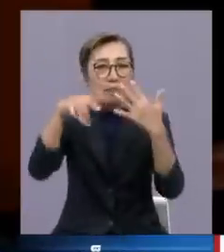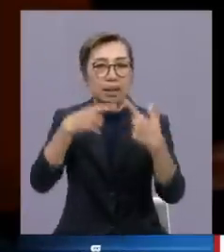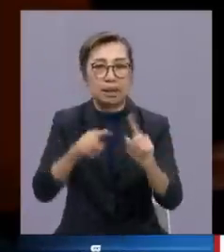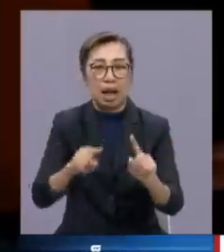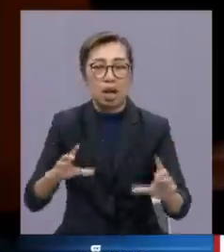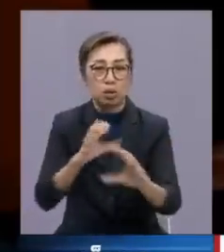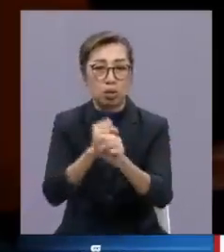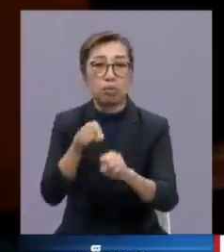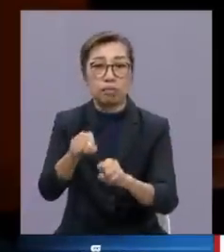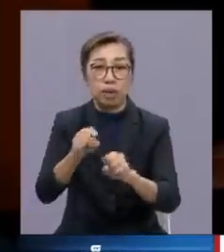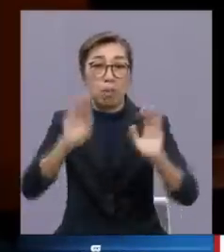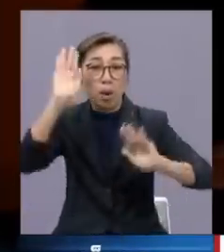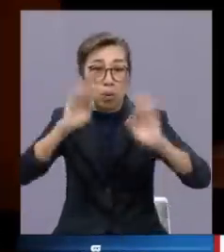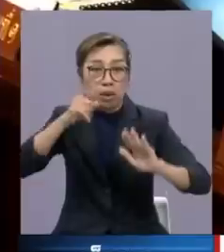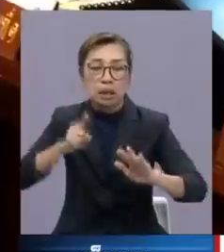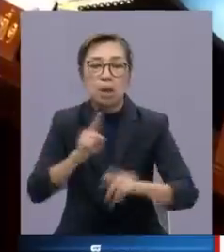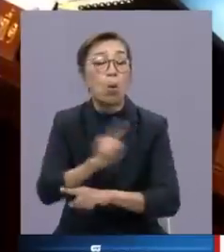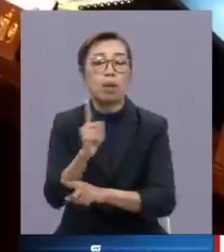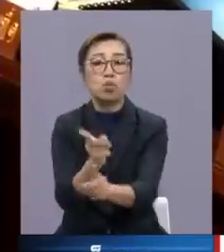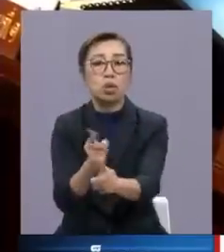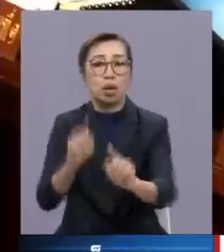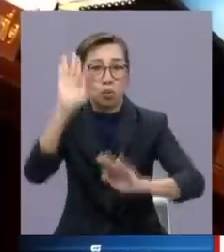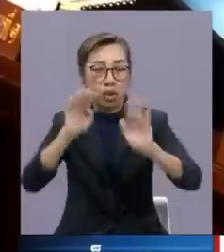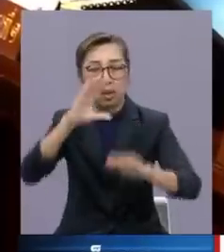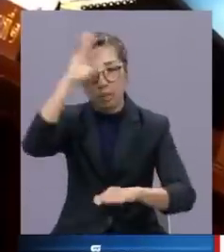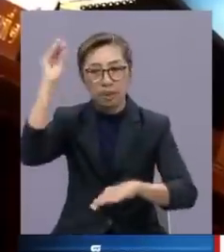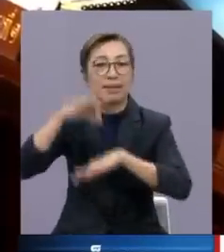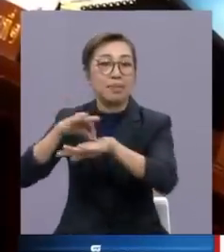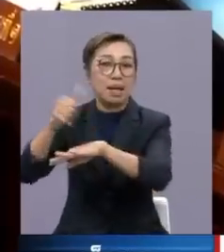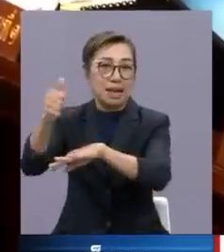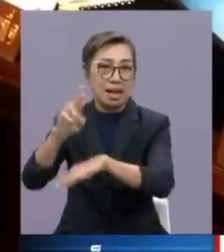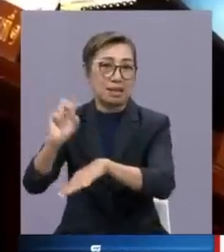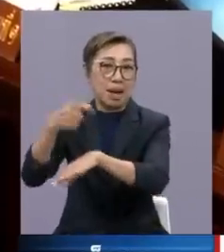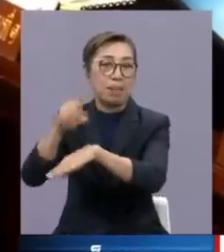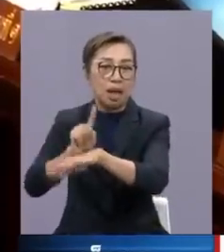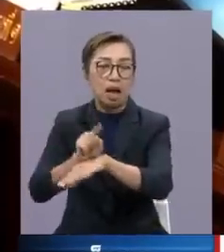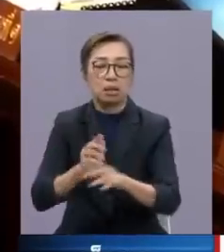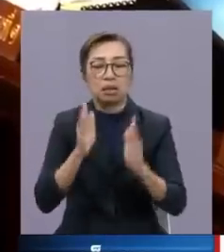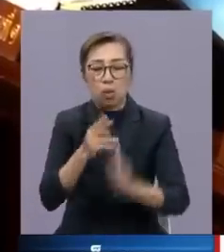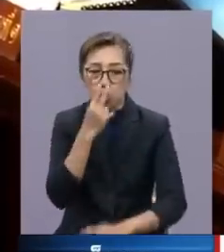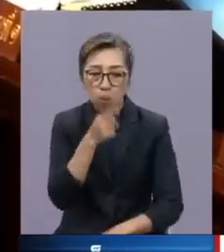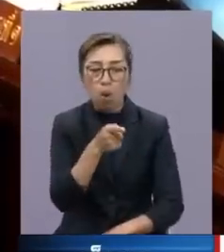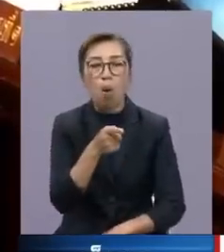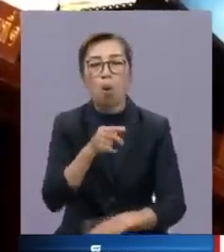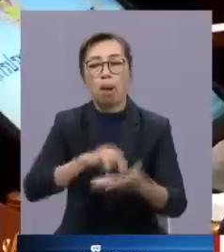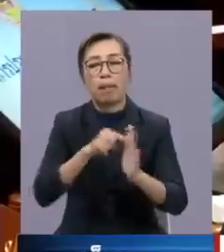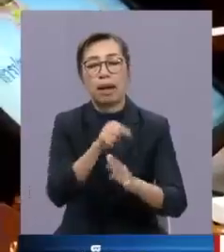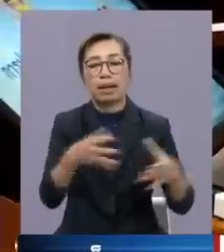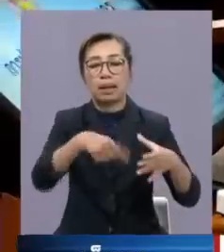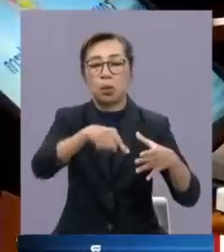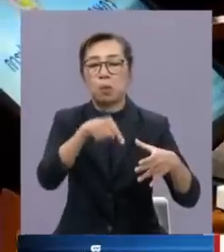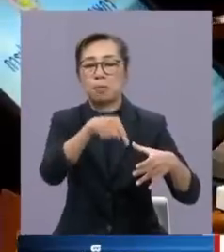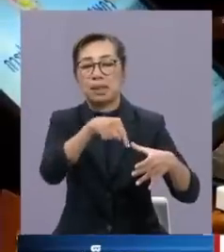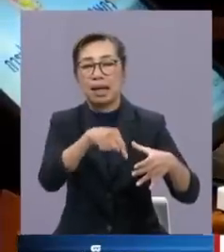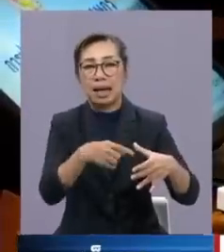วนหลีกภัยได้เป็นประธานสภาในที่สุดศึกครั้งนั้นก็นำมาซึ่งกระแสวิพากษ์วิจารณ์ที่เกี่ยวกับการวางยากันเองภายใน